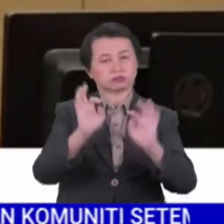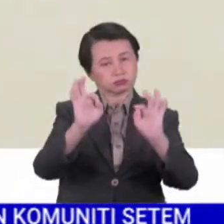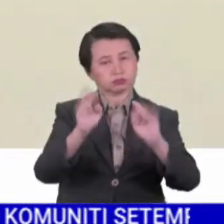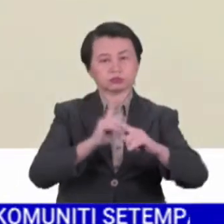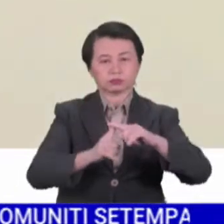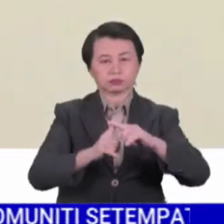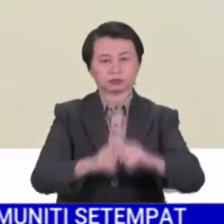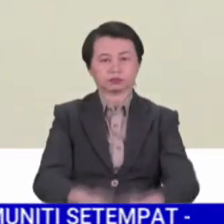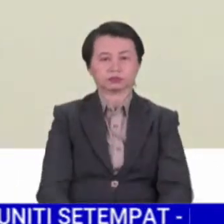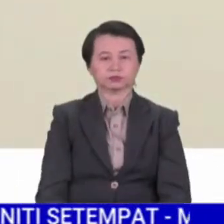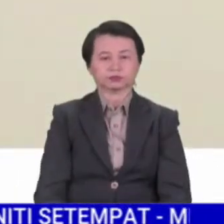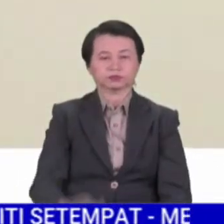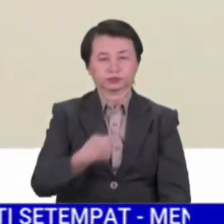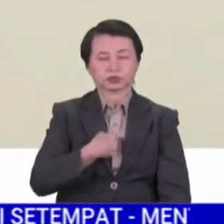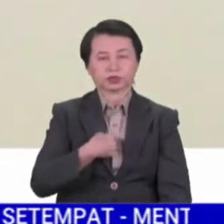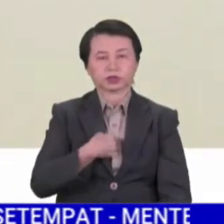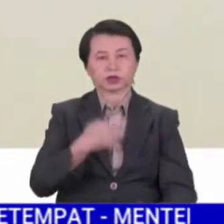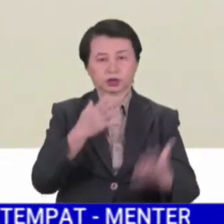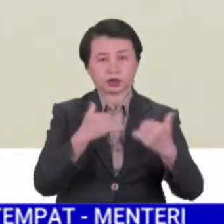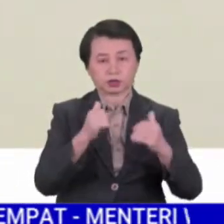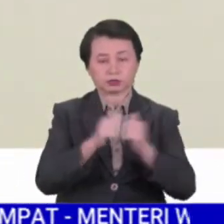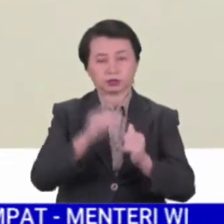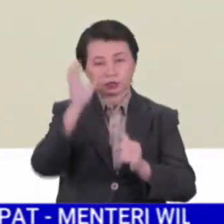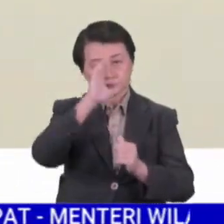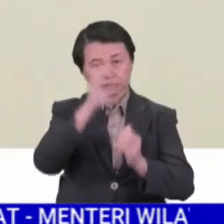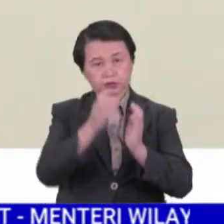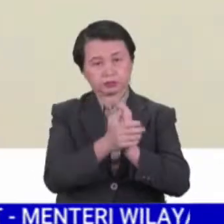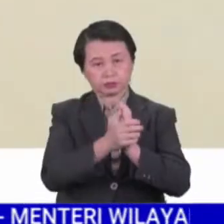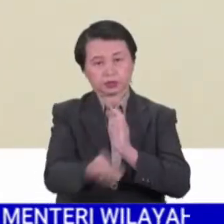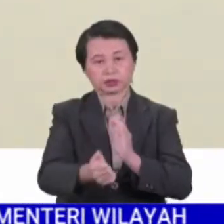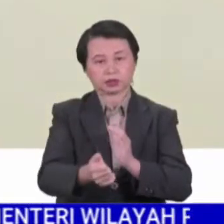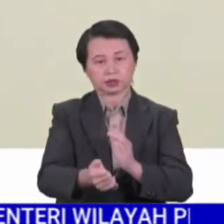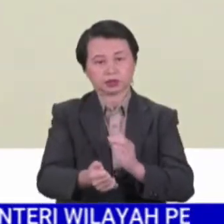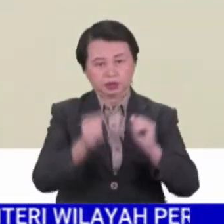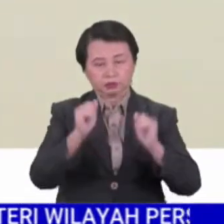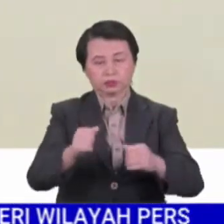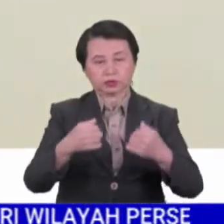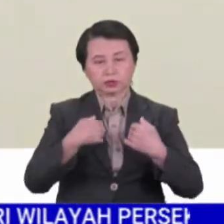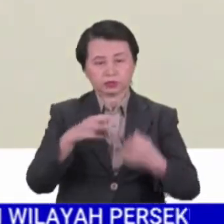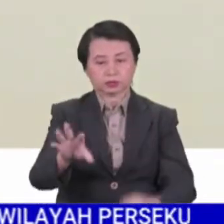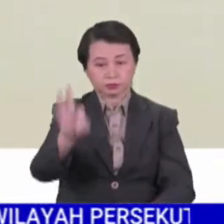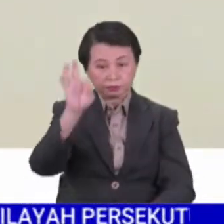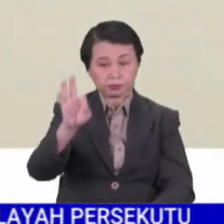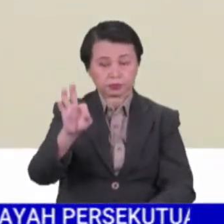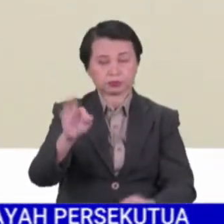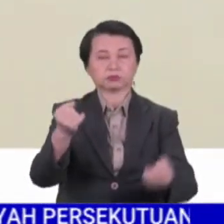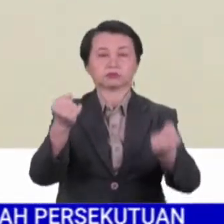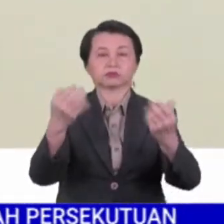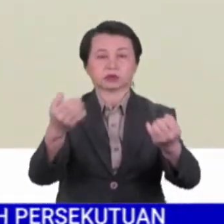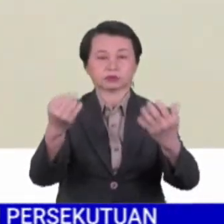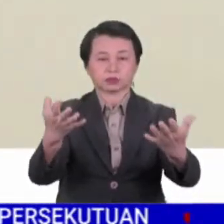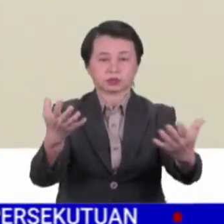positif. Saya harap dengan pencarian bakat ini dapat melahirkan banyak